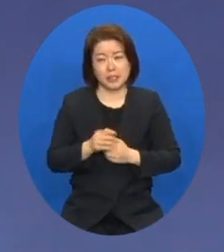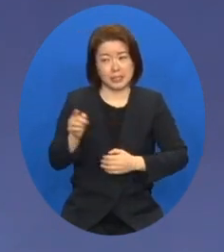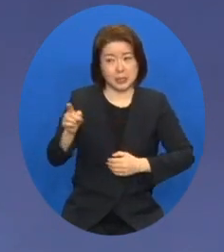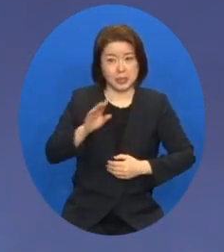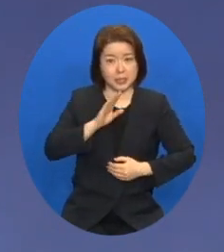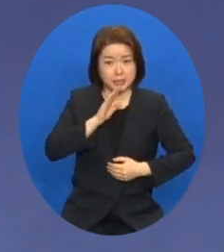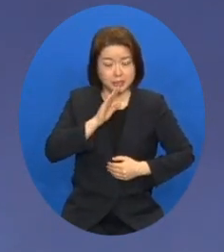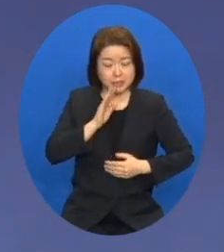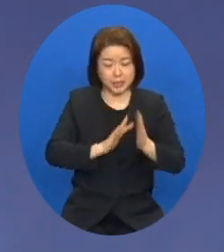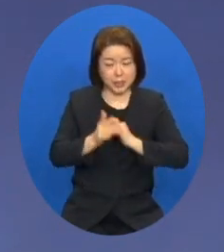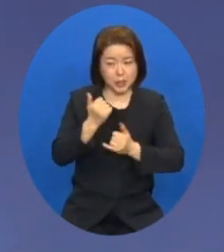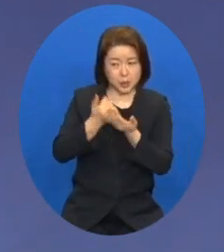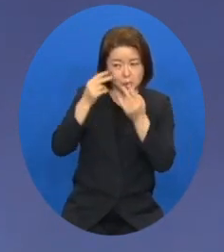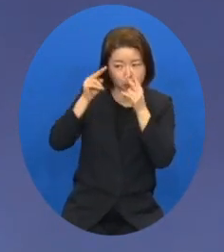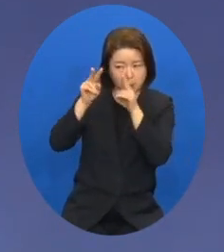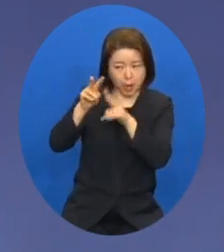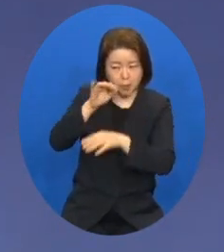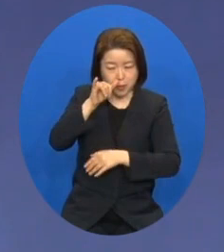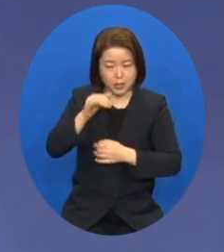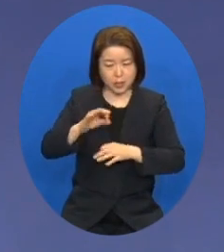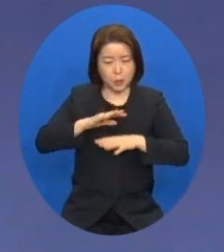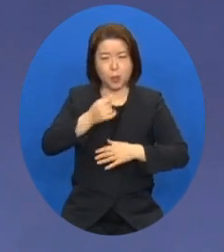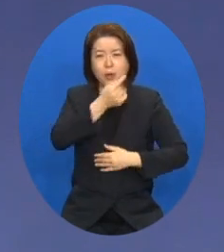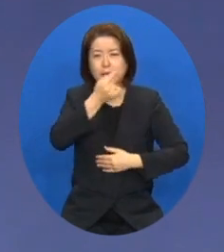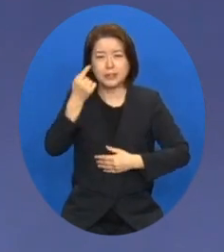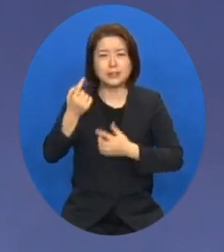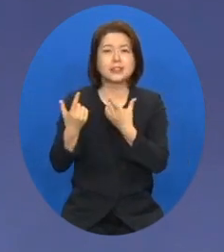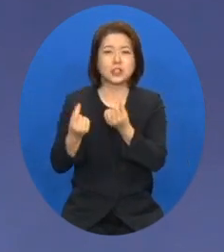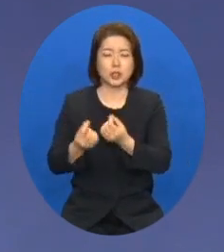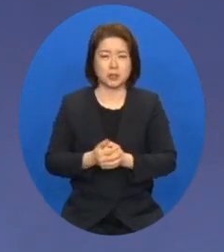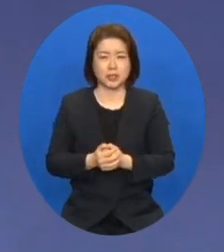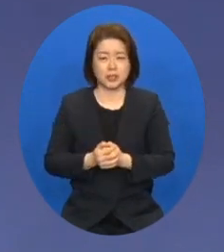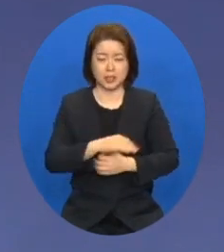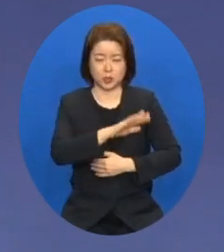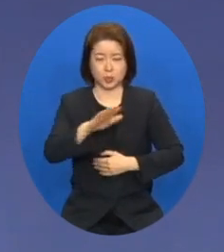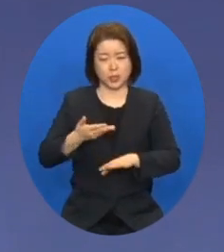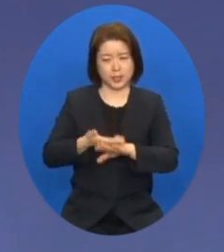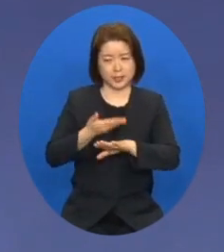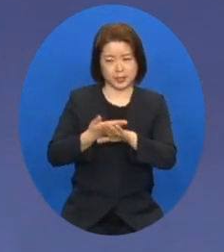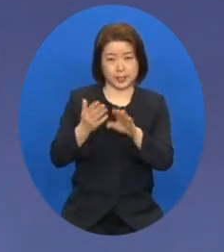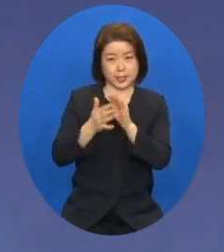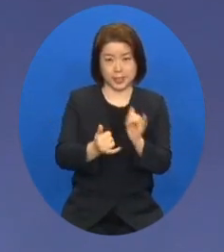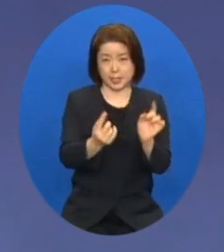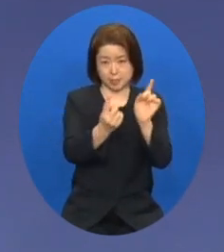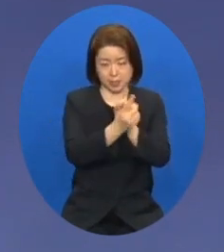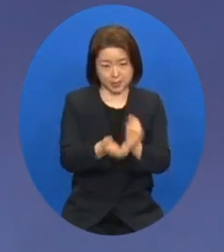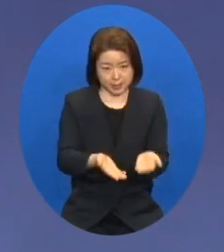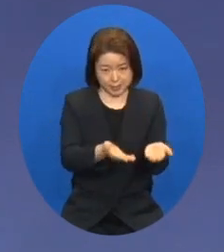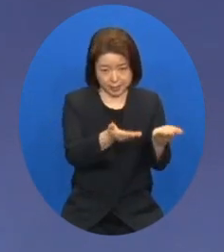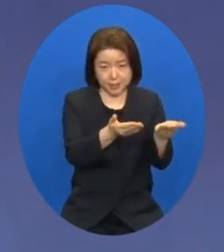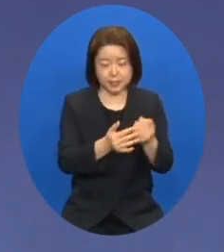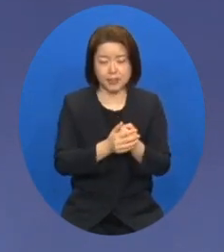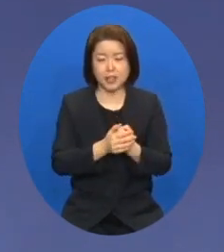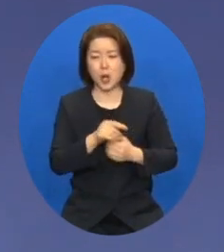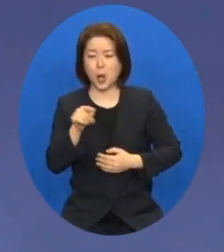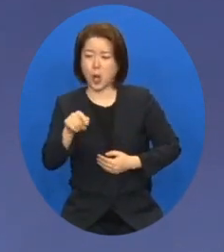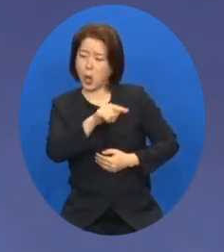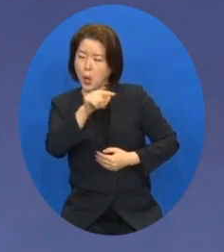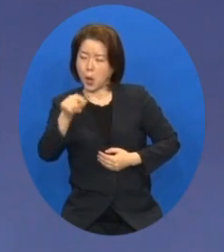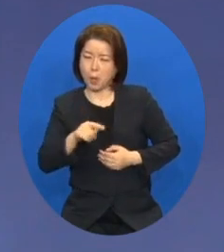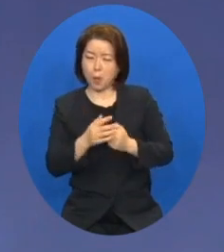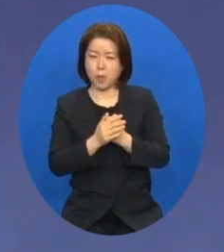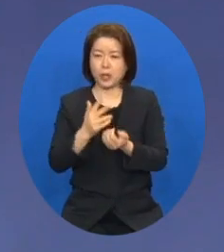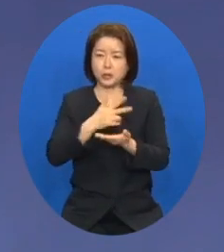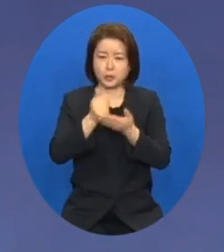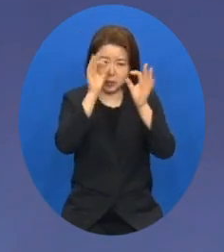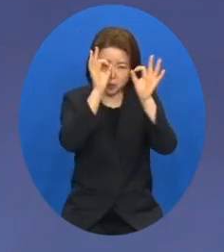바라보고 있다는 가장 놀라운 증거이기도 합니다 우리가 다른 사람을 대할 때 그 사람에게서 주님을 보고